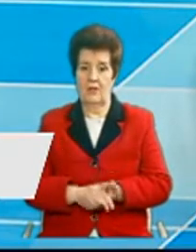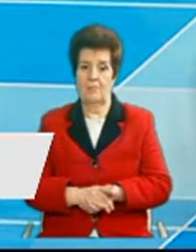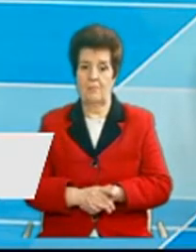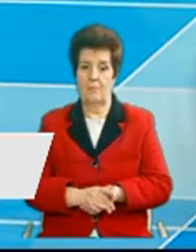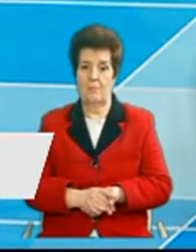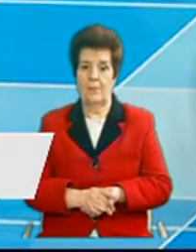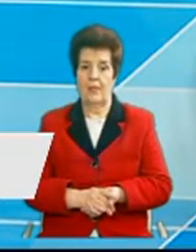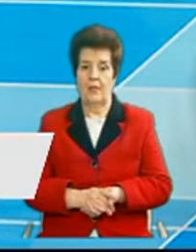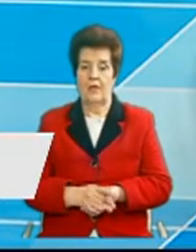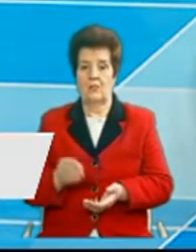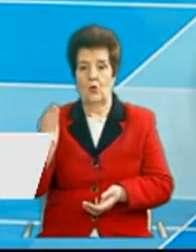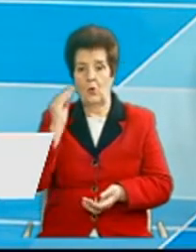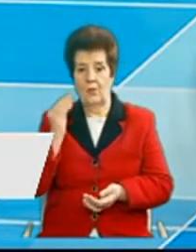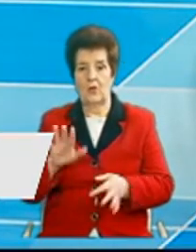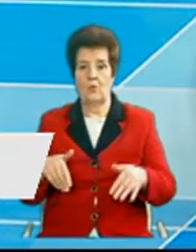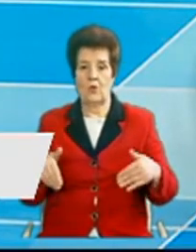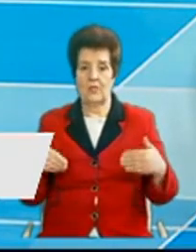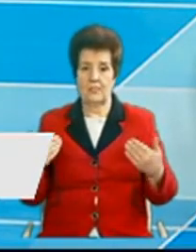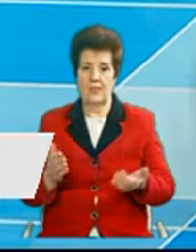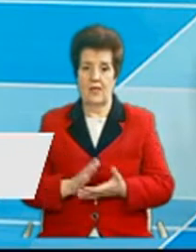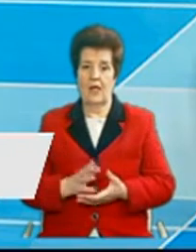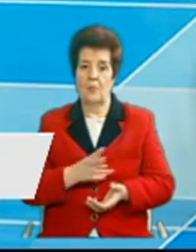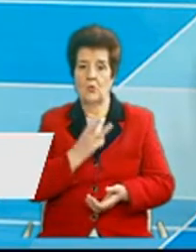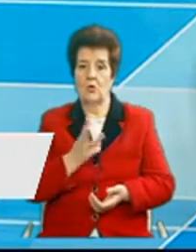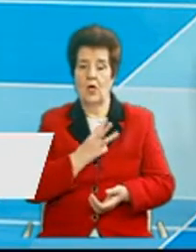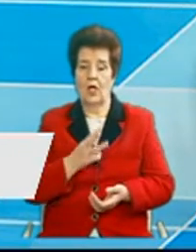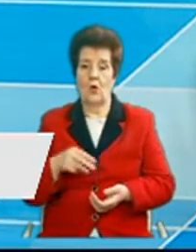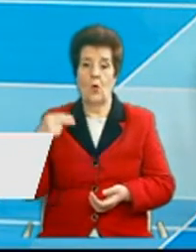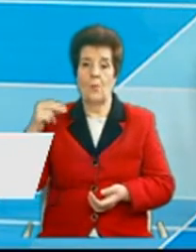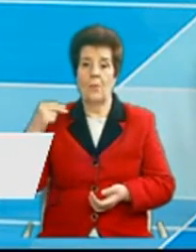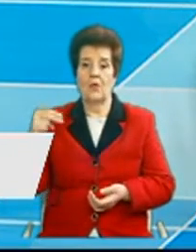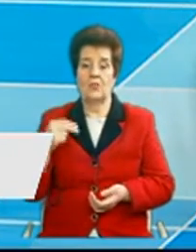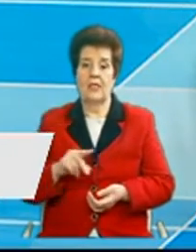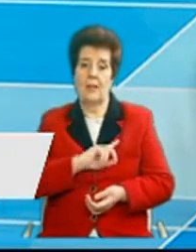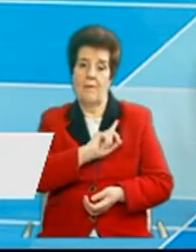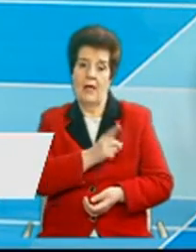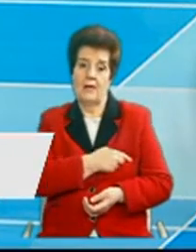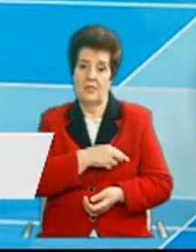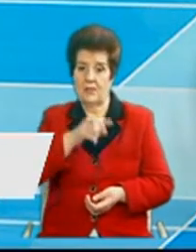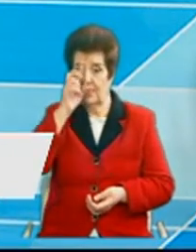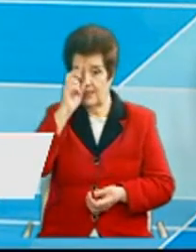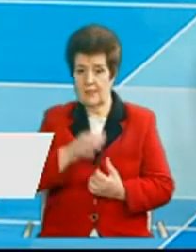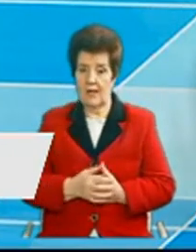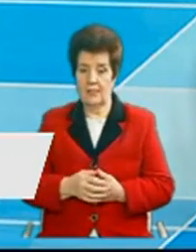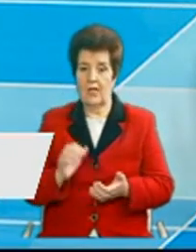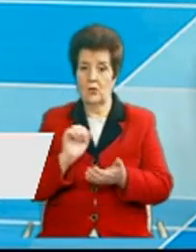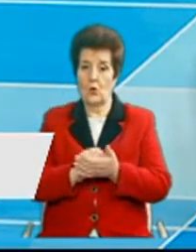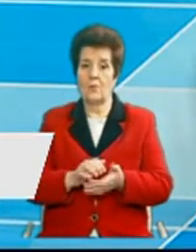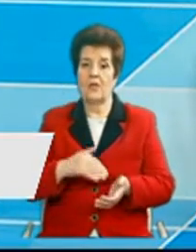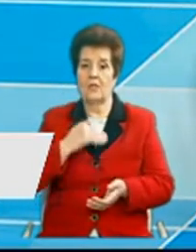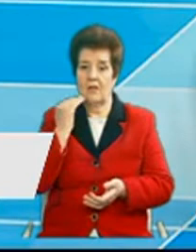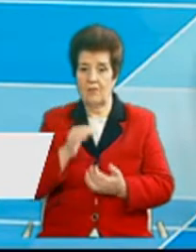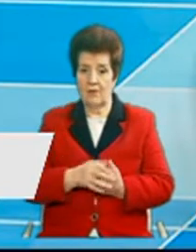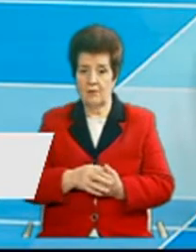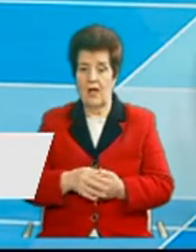sau își exprimă opinia pe Facebook. Bună seara! Am dori un președinte mai energic de stat. L-a semnat documente. Avem de ajuns. Trebuie